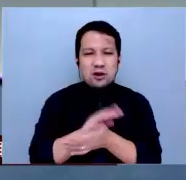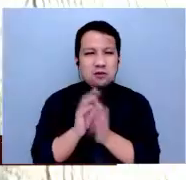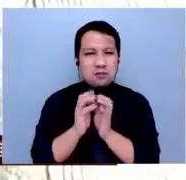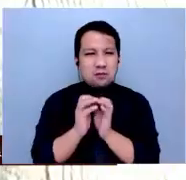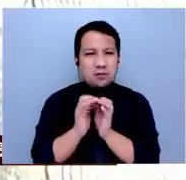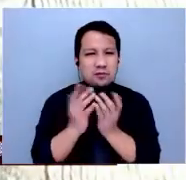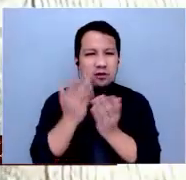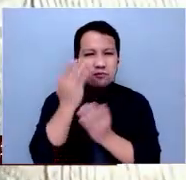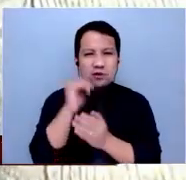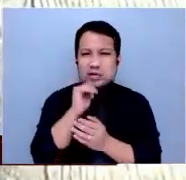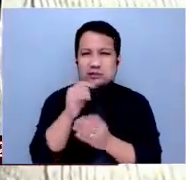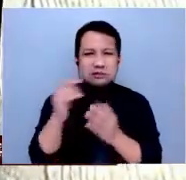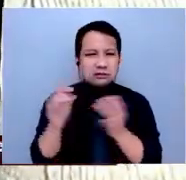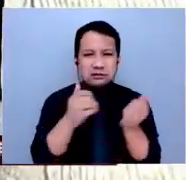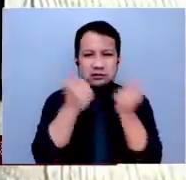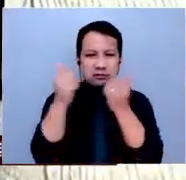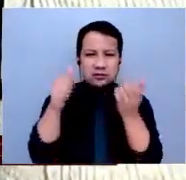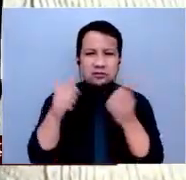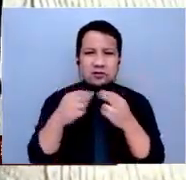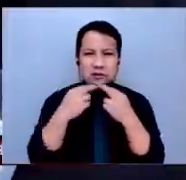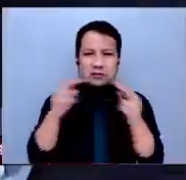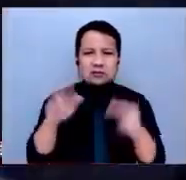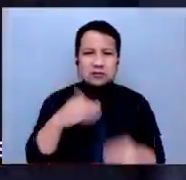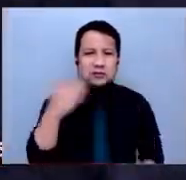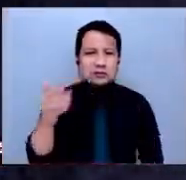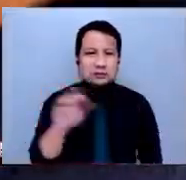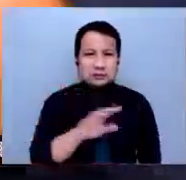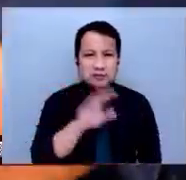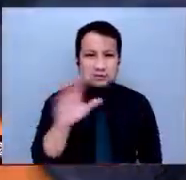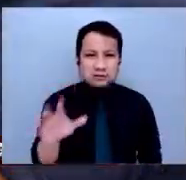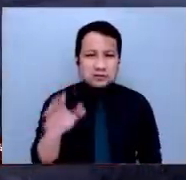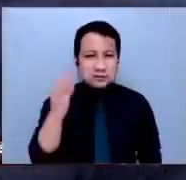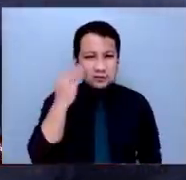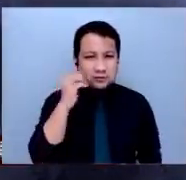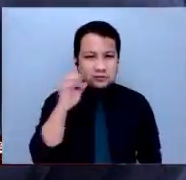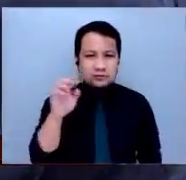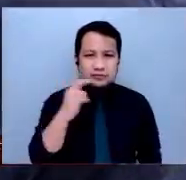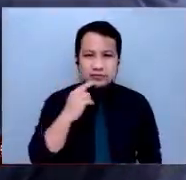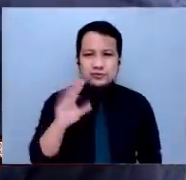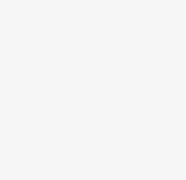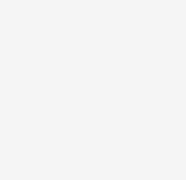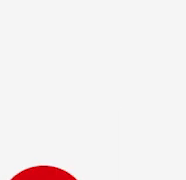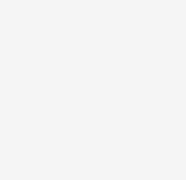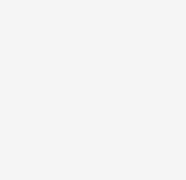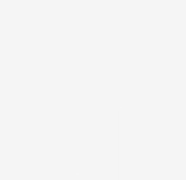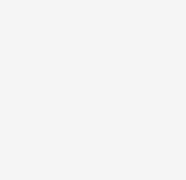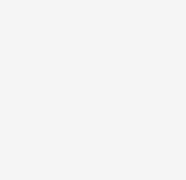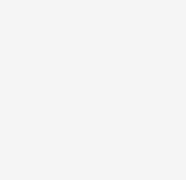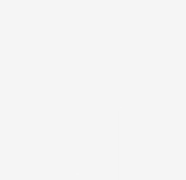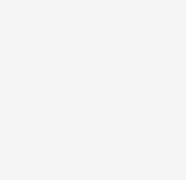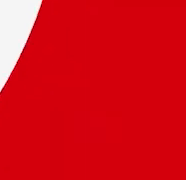COVID-19. Nagbabalita mula sa frontline, Marian Enriquez, News 5.